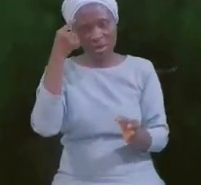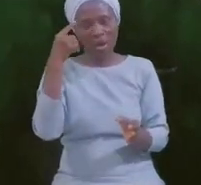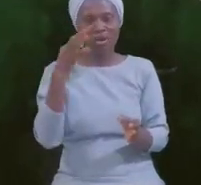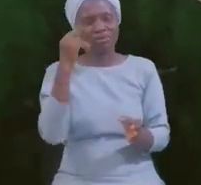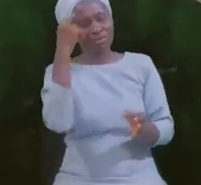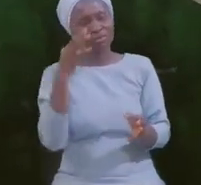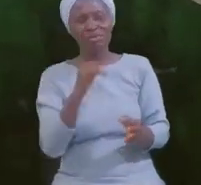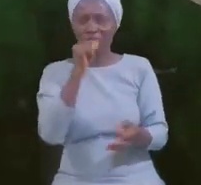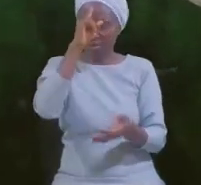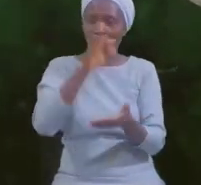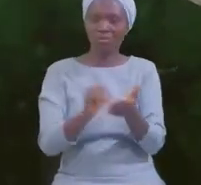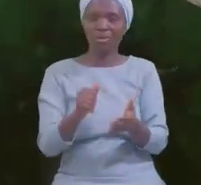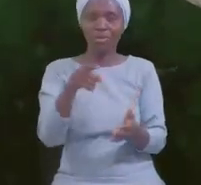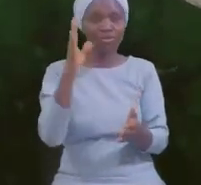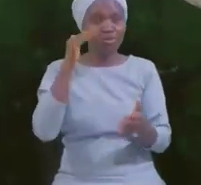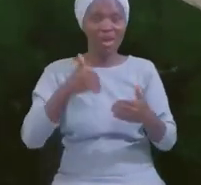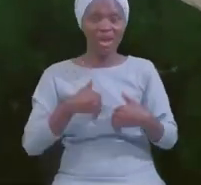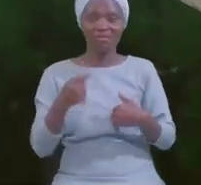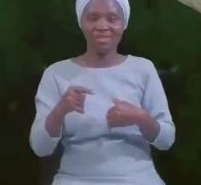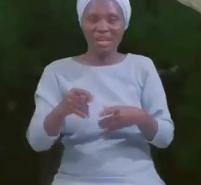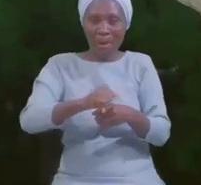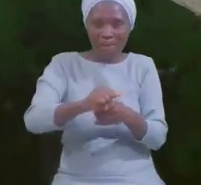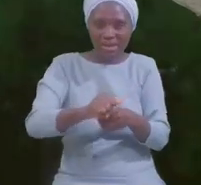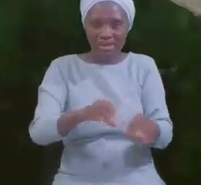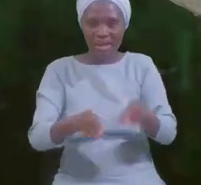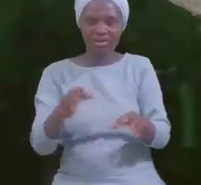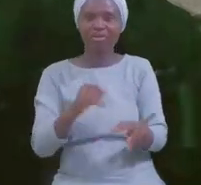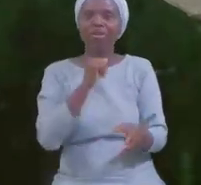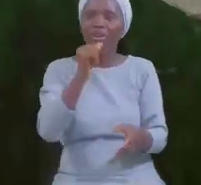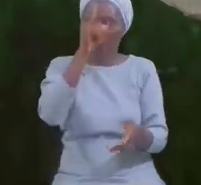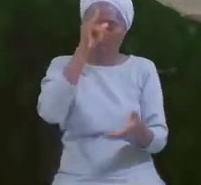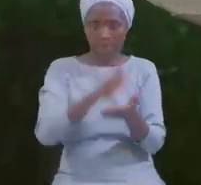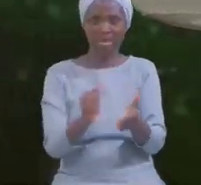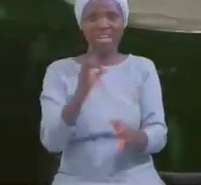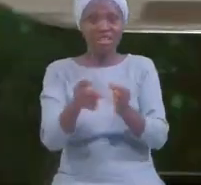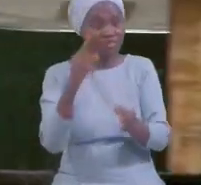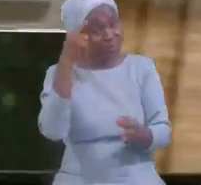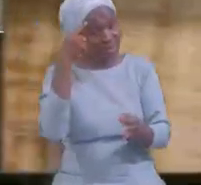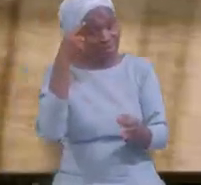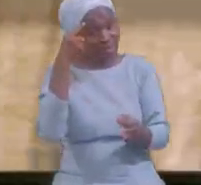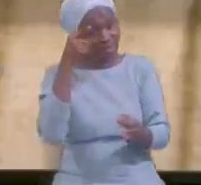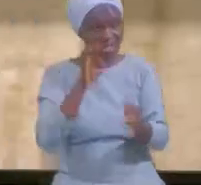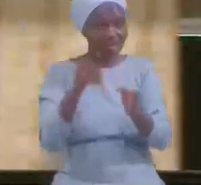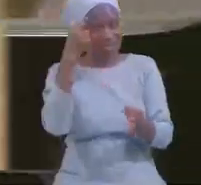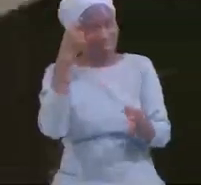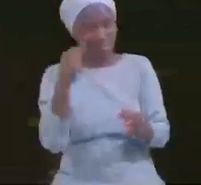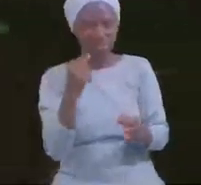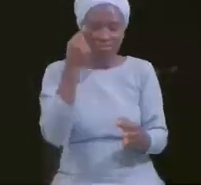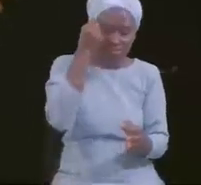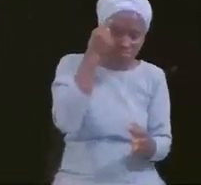aura les actes d'incrédulité. Quand nous pensons, quand on a la pensée d'incrédulité, on